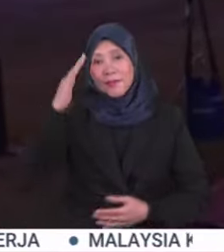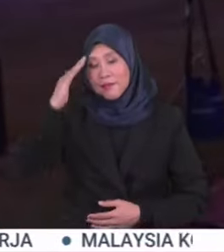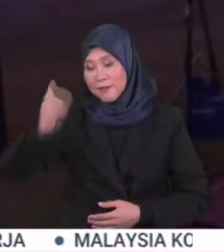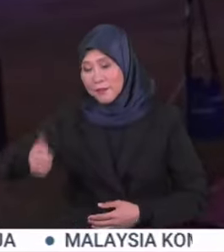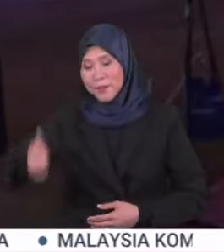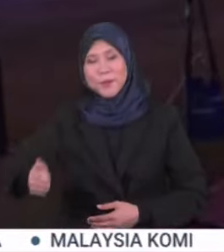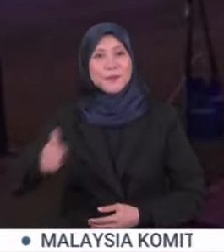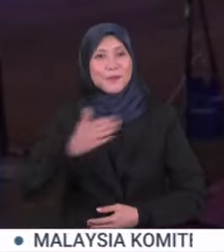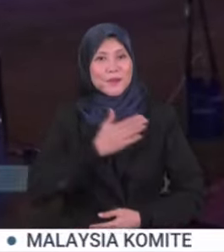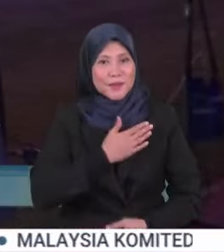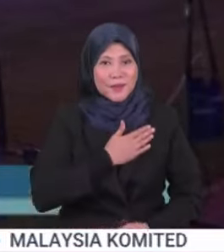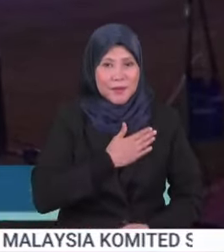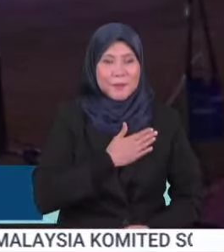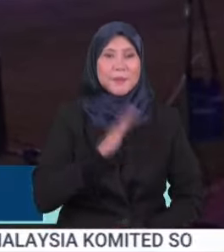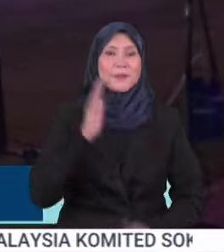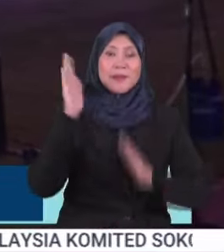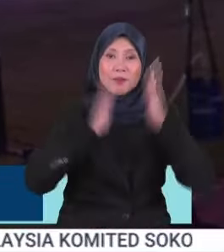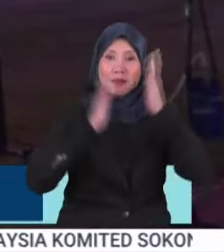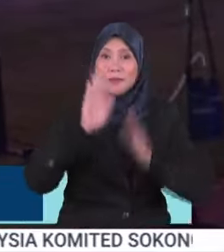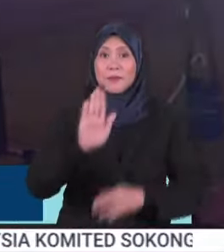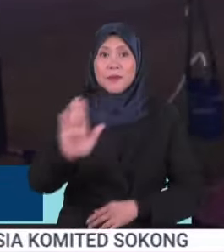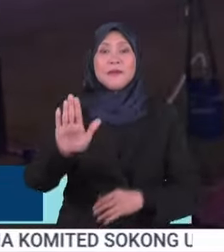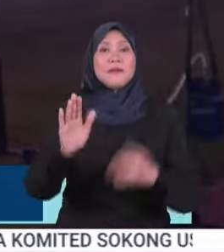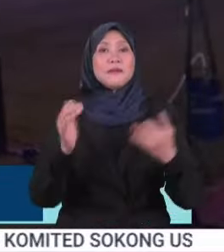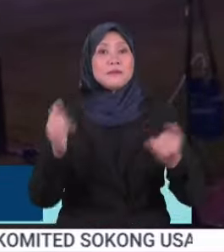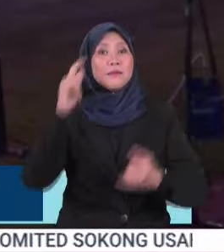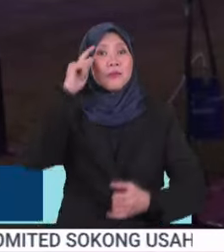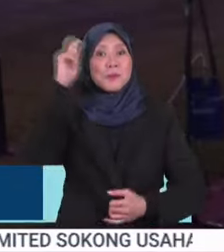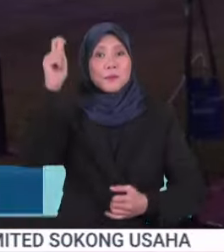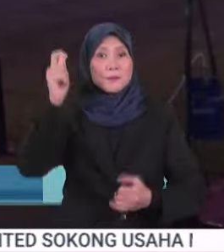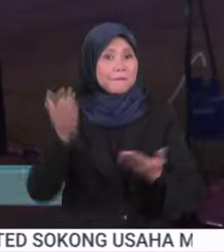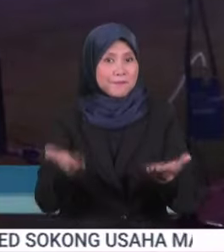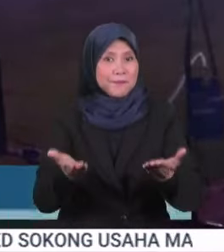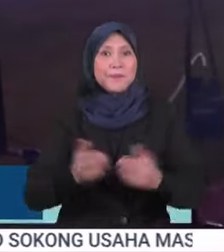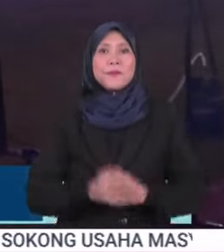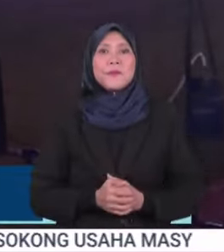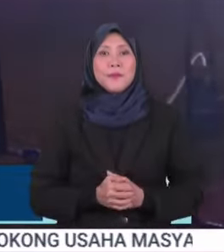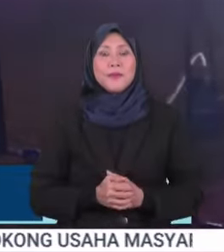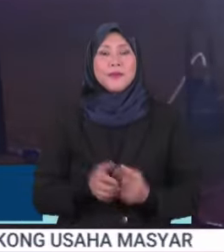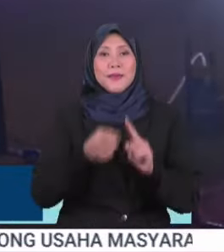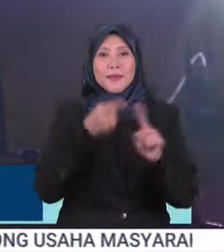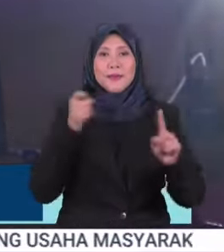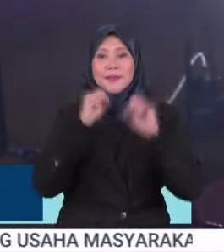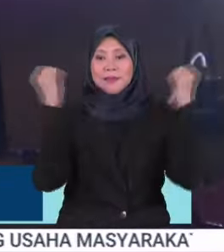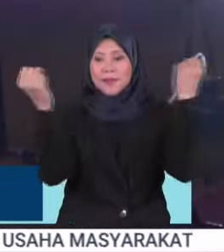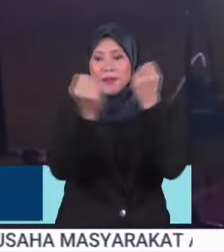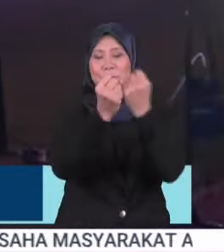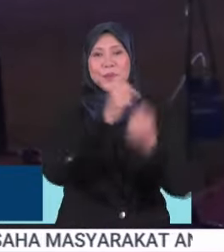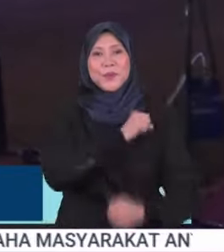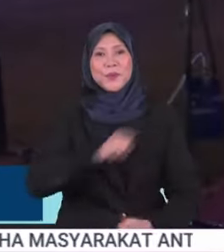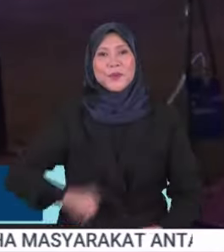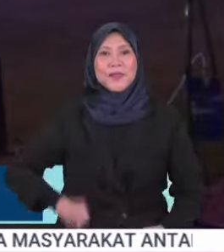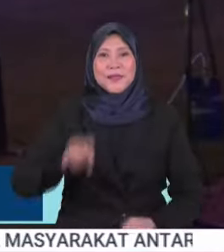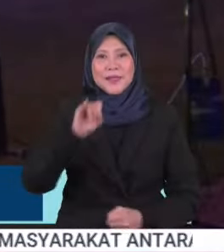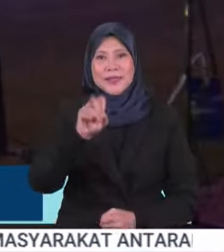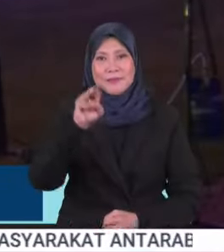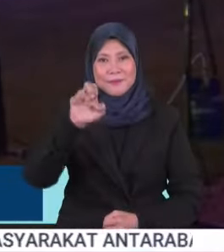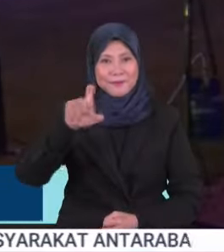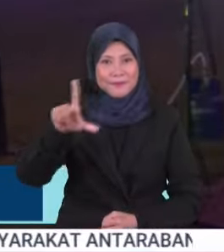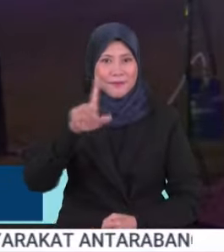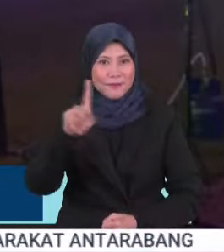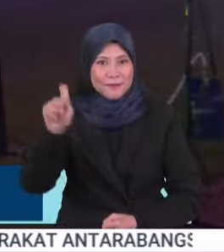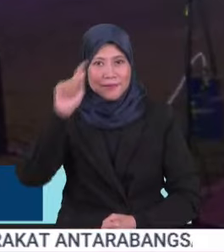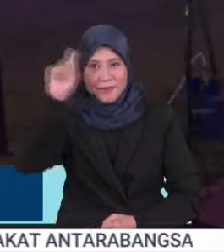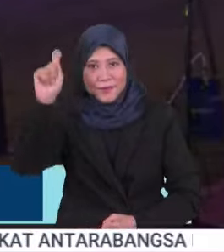Assalamualaikum. Salam Malaysia Madani. Kanta 744 langsung di Terengganu. Hari ini saya bawakan khas dari Stadium Sultan Ismail Nasruddin Shah di Kuala